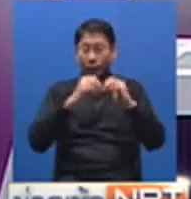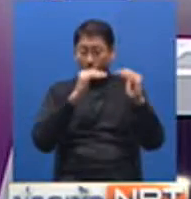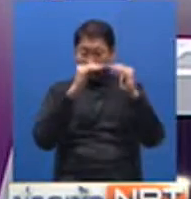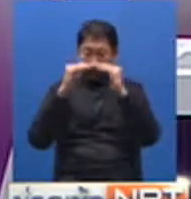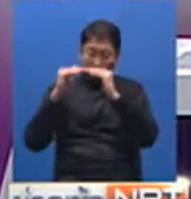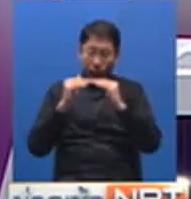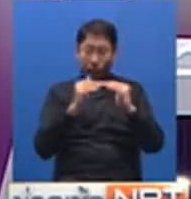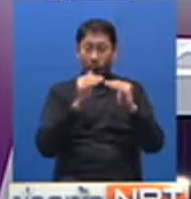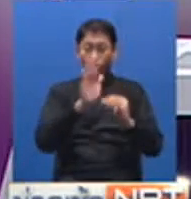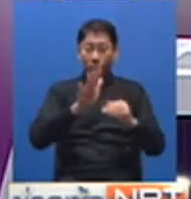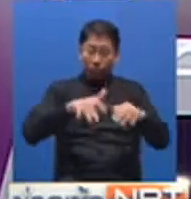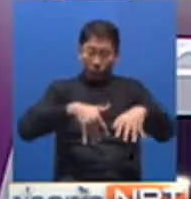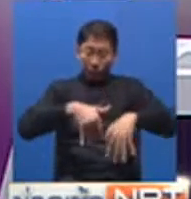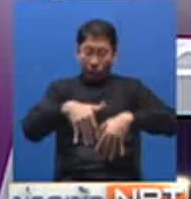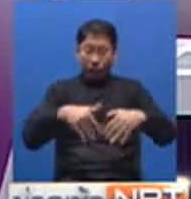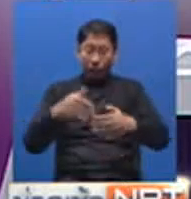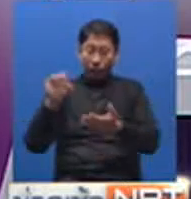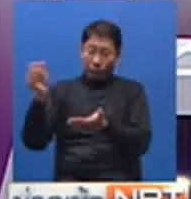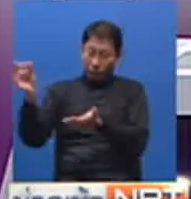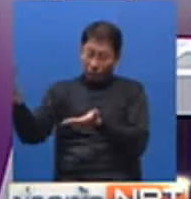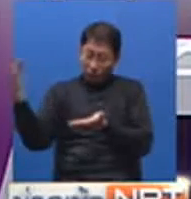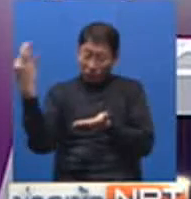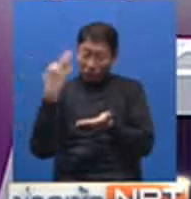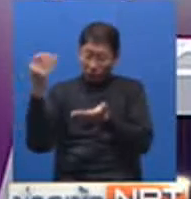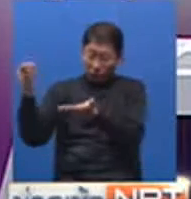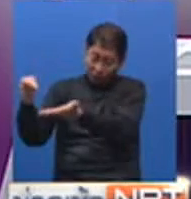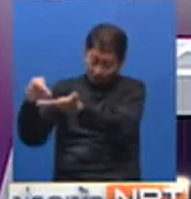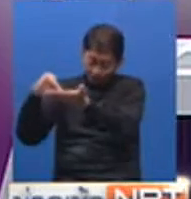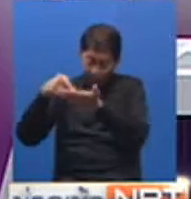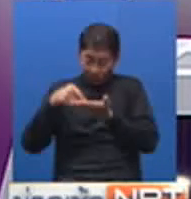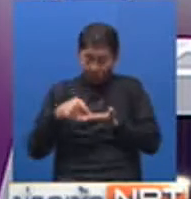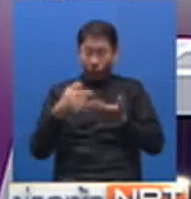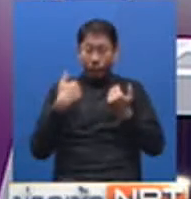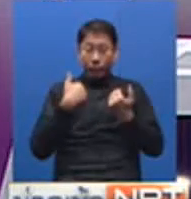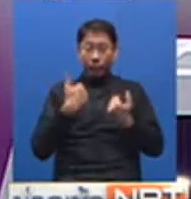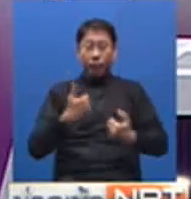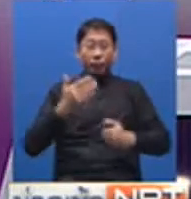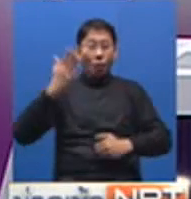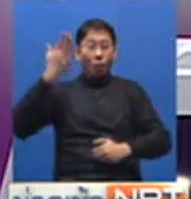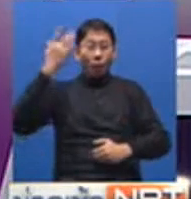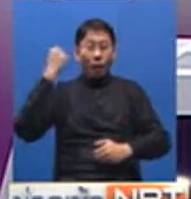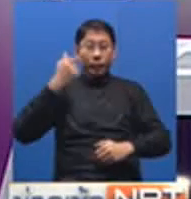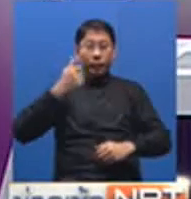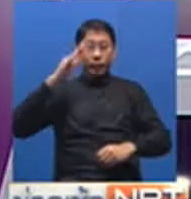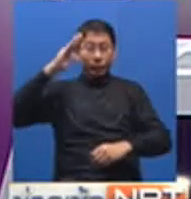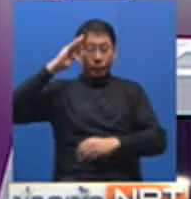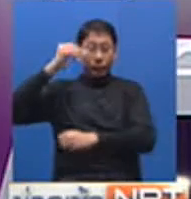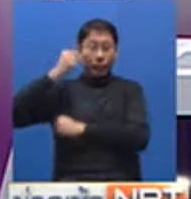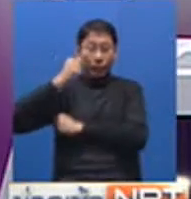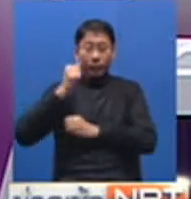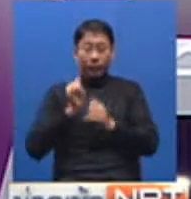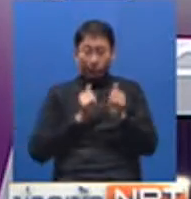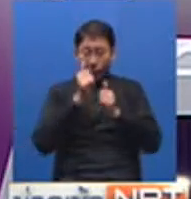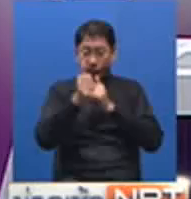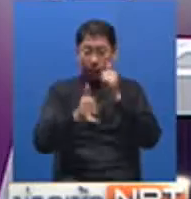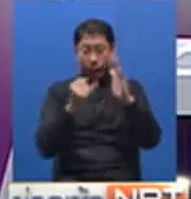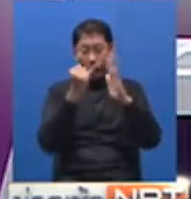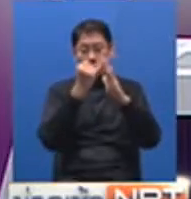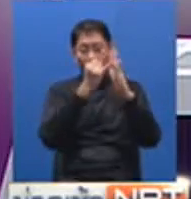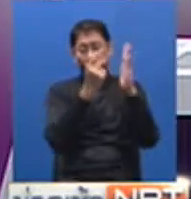รับเรื่องราวร้องทุกข์ต่างๆจากประชาชนในทุกพื้นที่เมื่อวานนี้ค่ะแม่ทัพภาคที่ 1ก็เดินทางไปเยี่ยมศูนย์ดำรงธรรมในจังหวัด